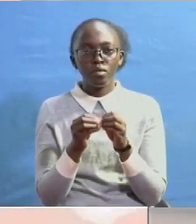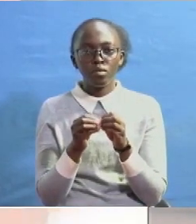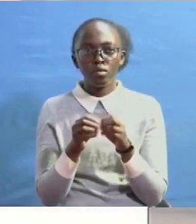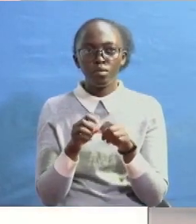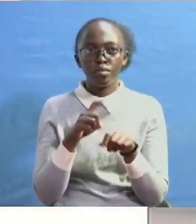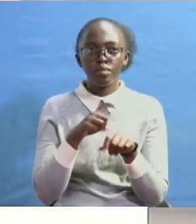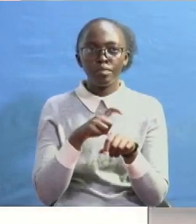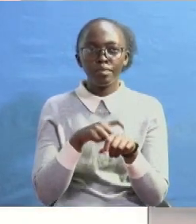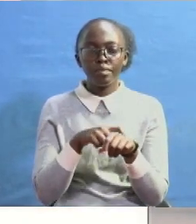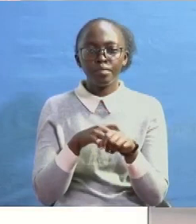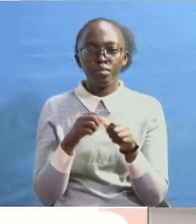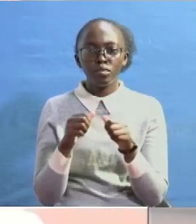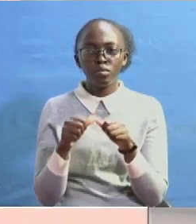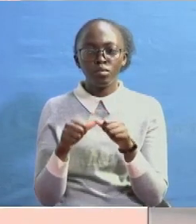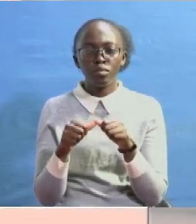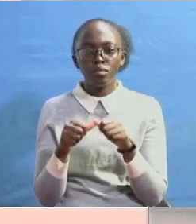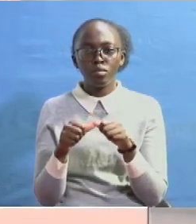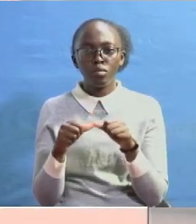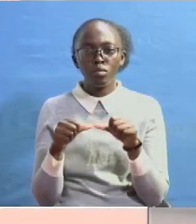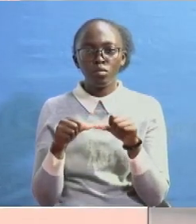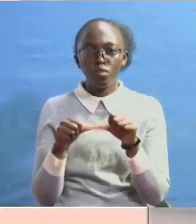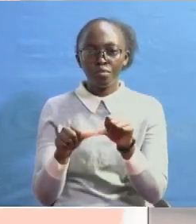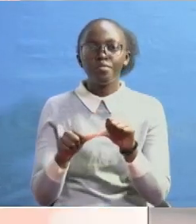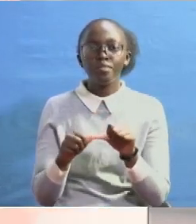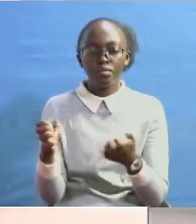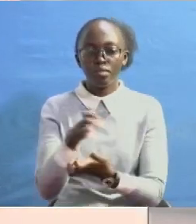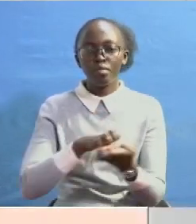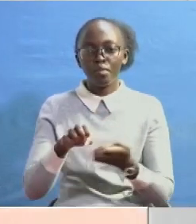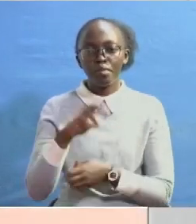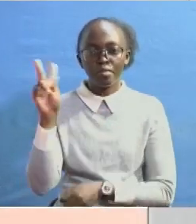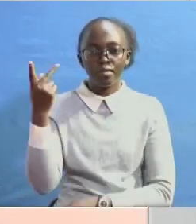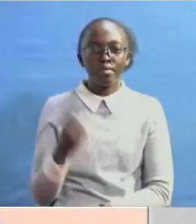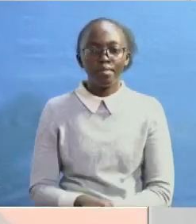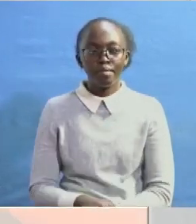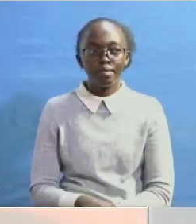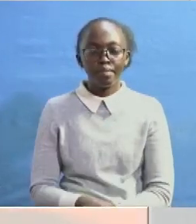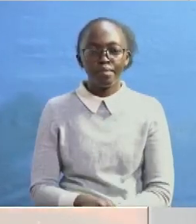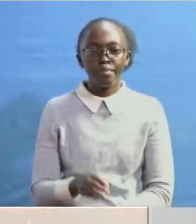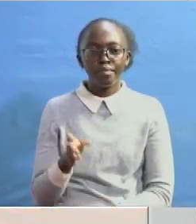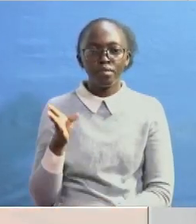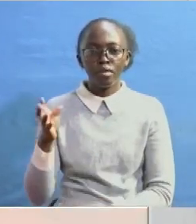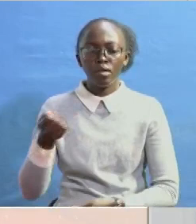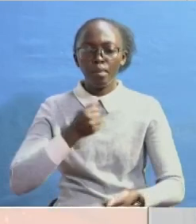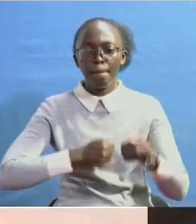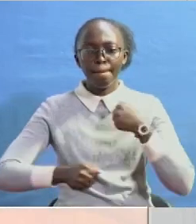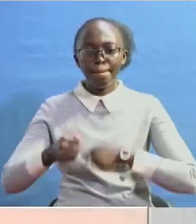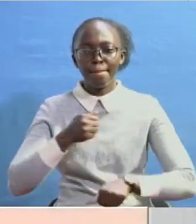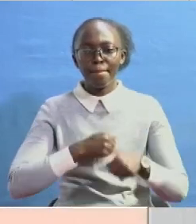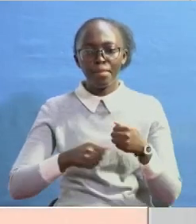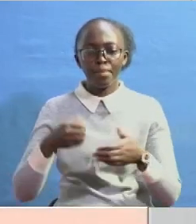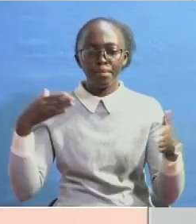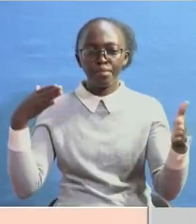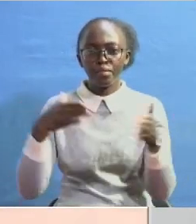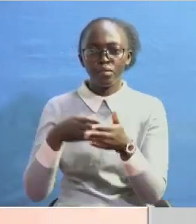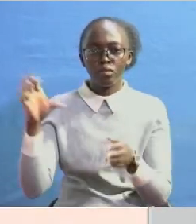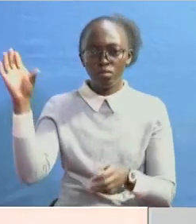yanayoruhusu biashara ya uwazi na ustawi wa kiuchumi. Katika juhudi za kuepuka ufisadi kupitia matumizi ya mali